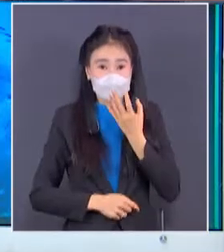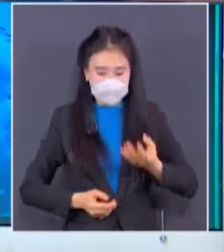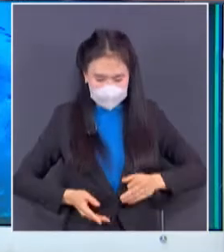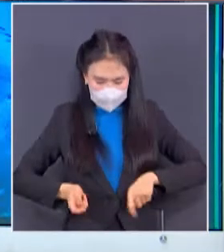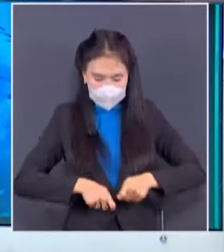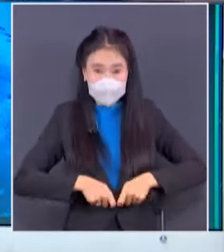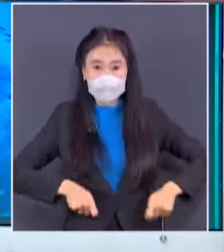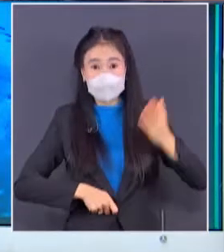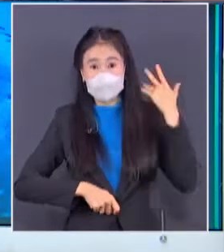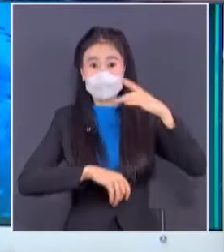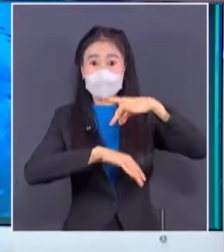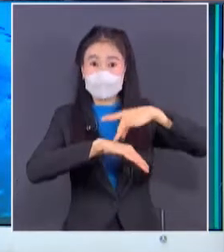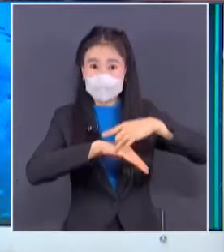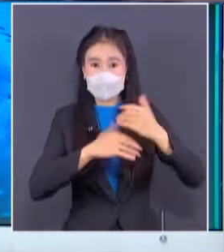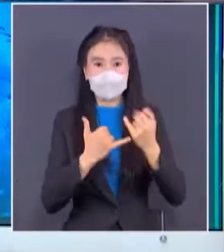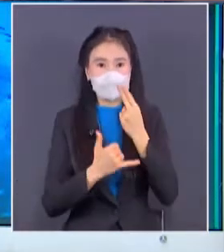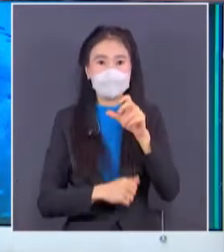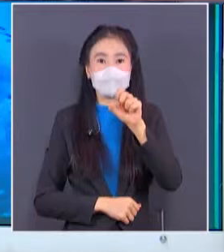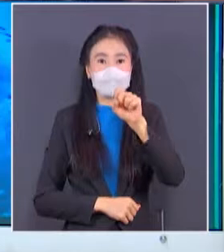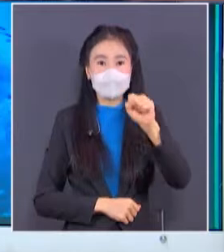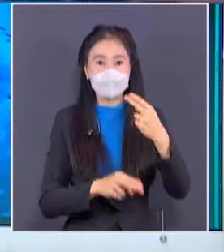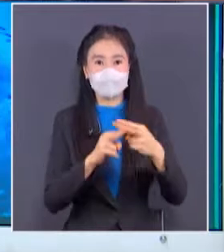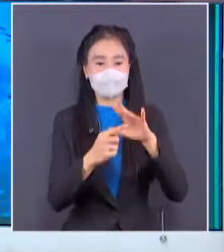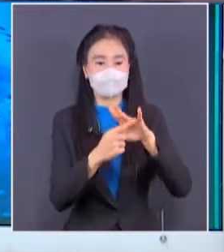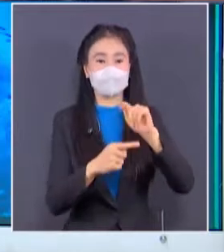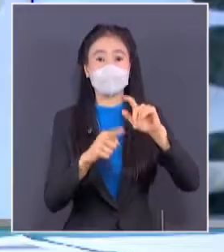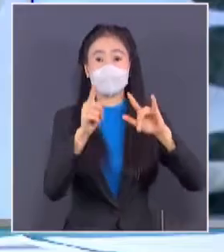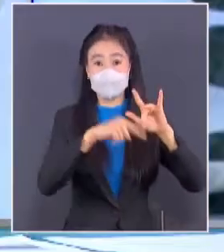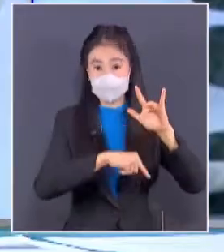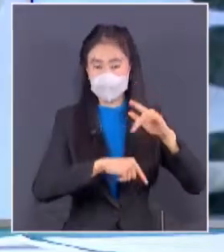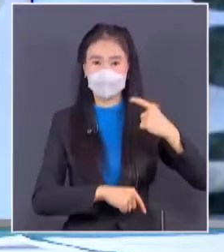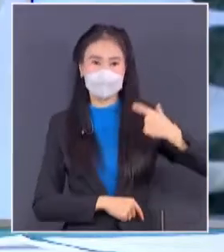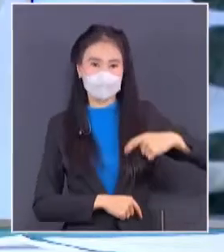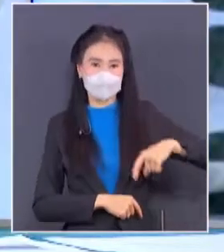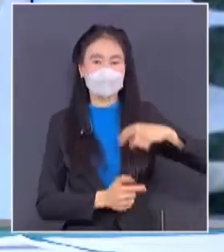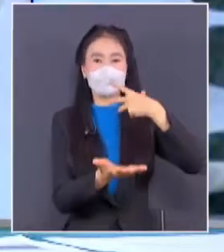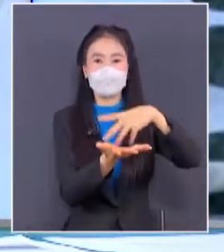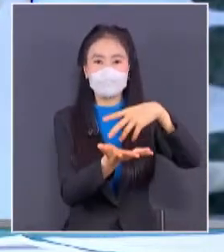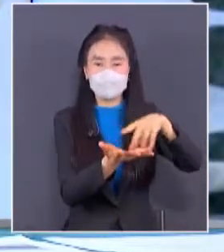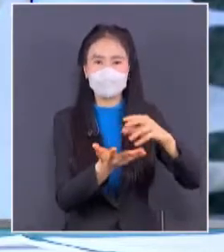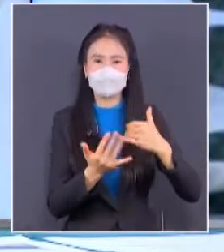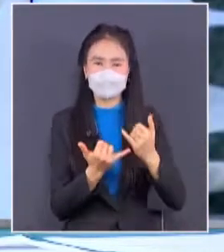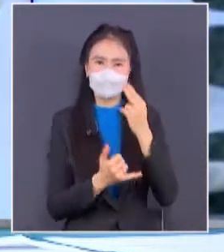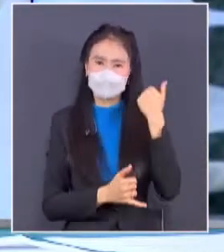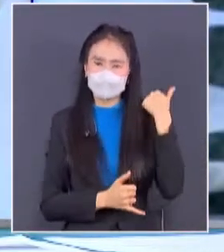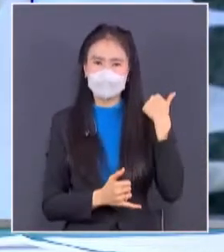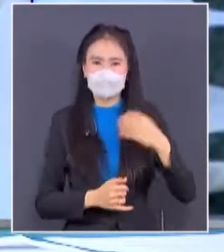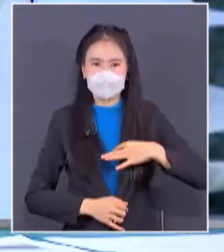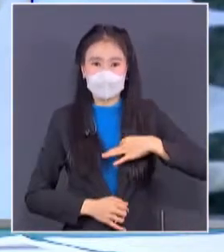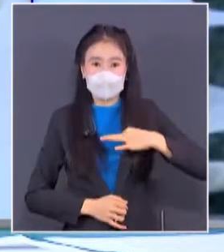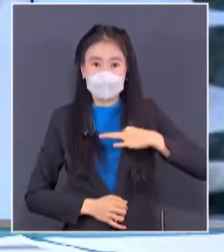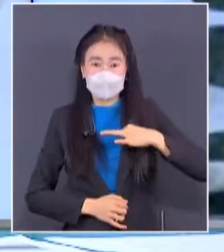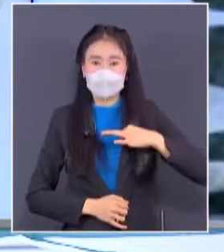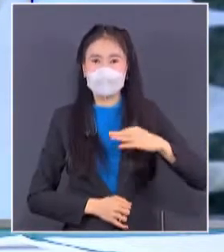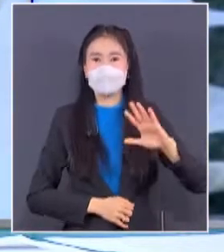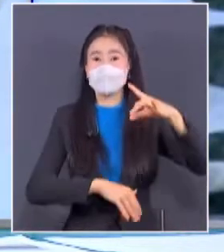นะครับล่าสุดเนี่ยนะฮะทางสสเต้มงคลกฤษแล้วก็ทนายกฤษณะออกมาเปิดเผยครับว่ามีการพบผ้า